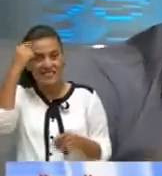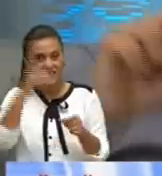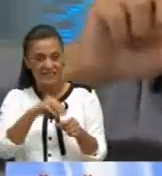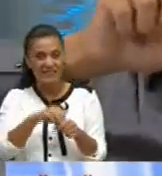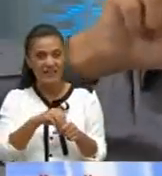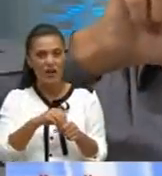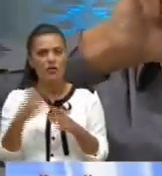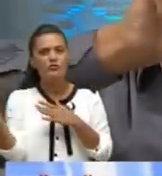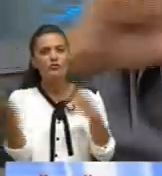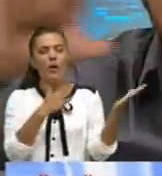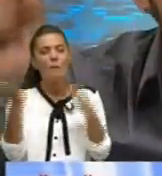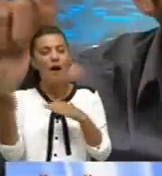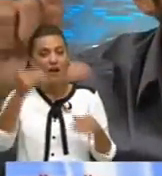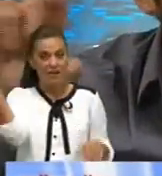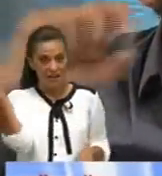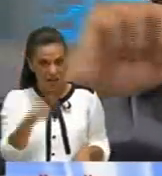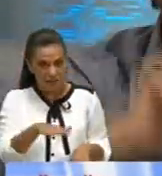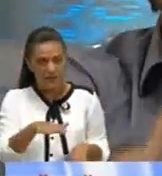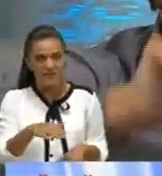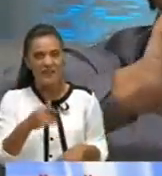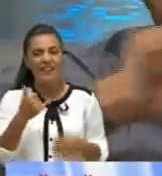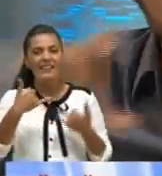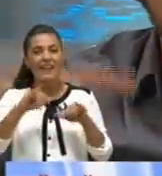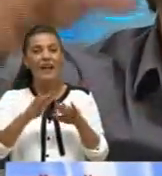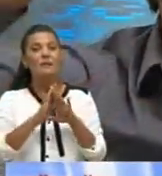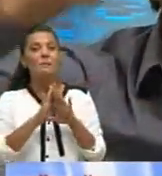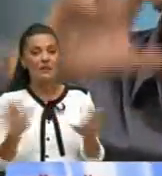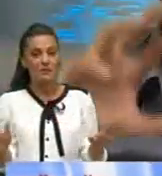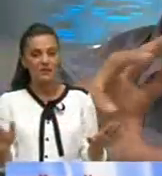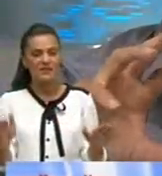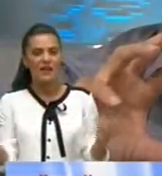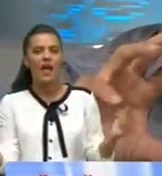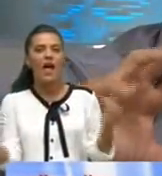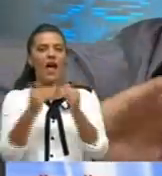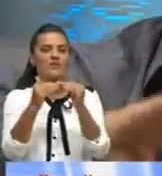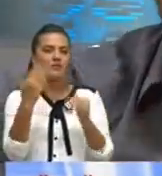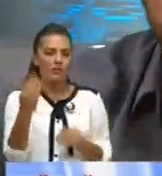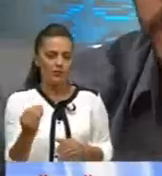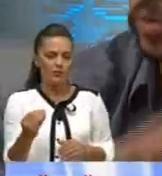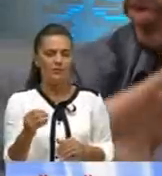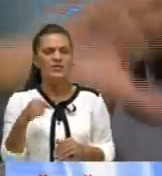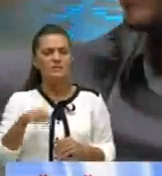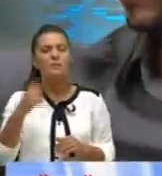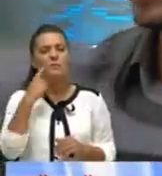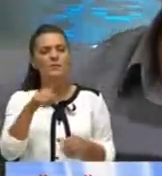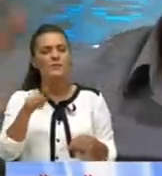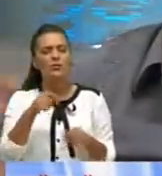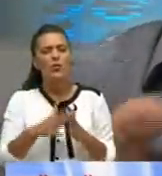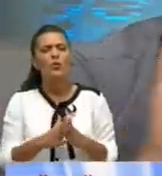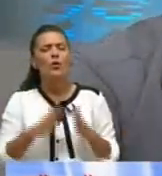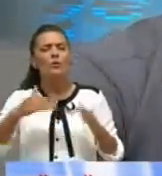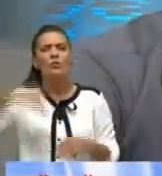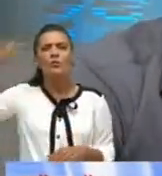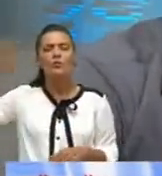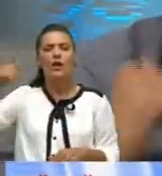zihninde sonbaharın gelmesiyle tatilin bitmesi eşleştiriliyor. Doğru. Şimdi baktığımız zaman bu kocaman kocaman